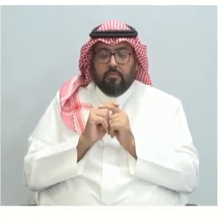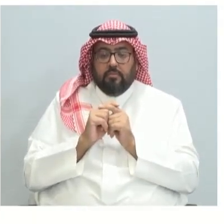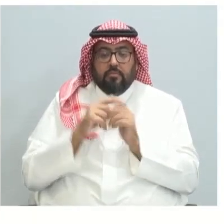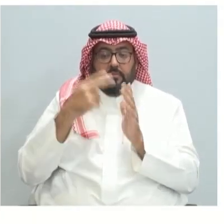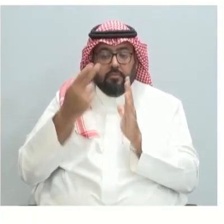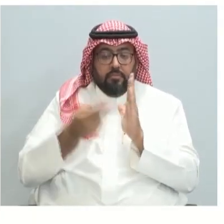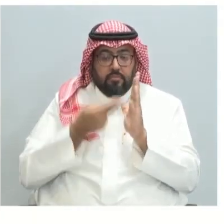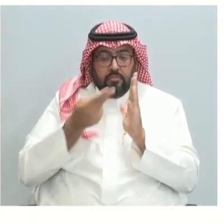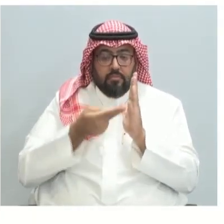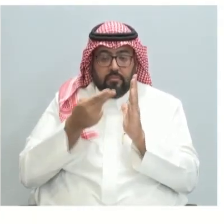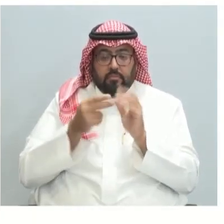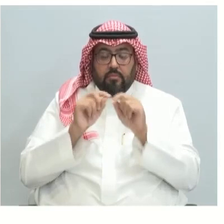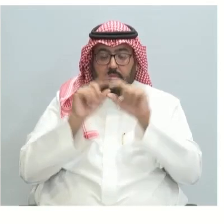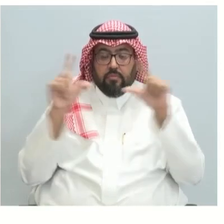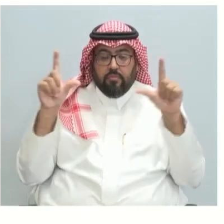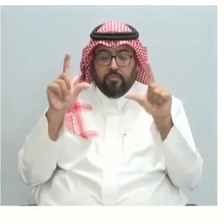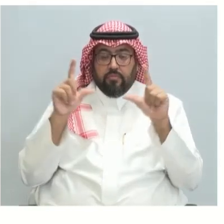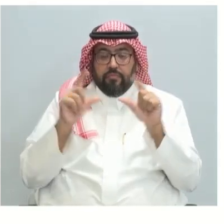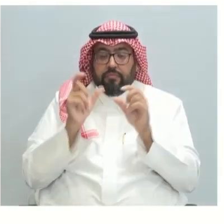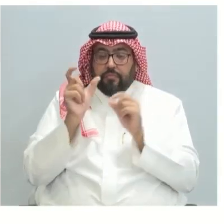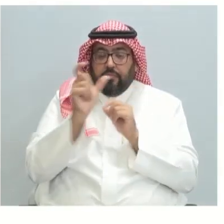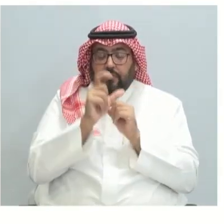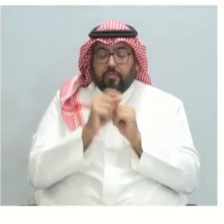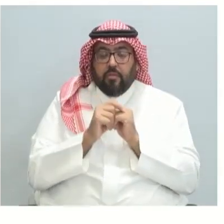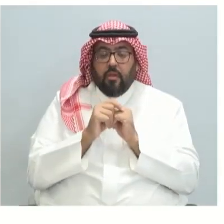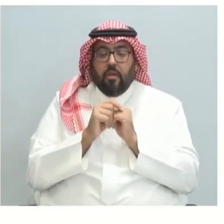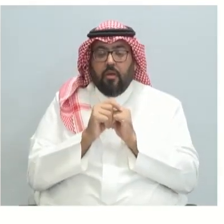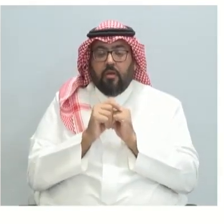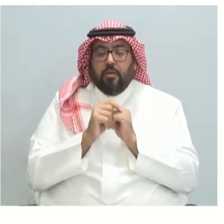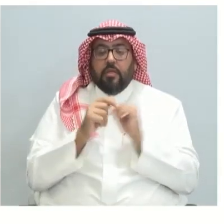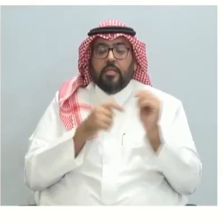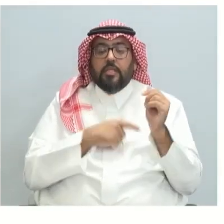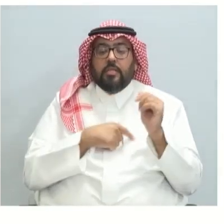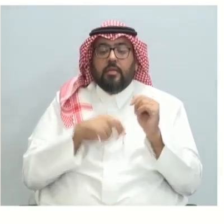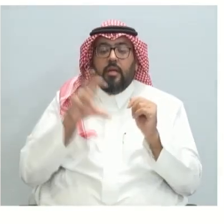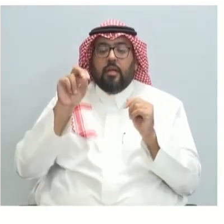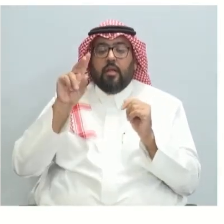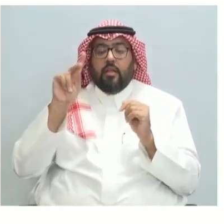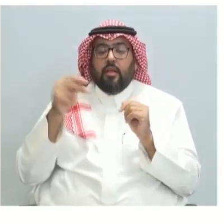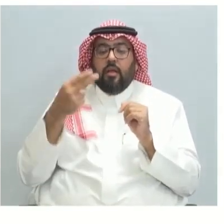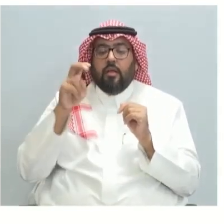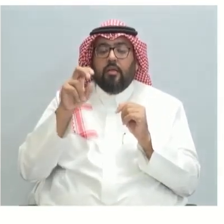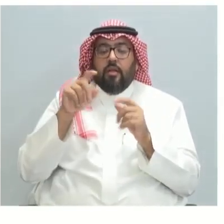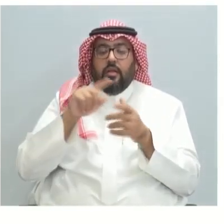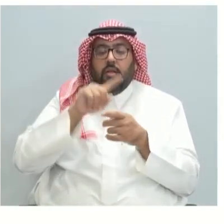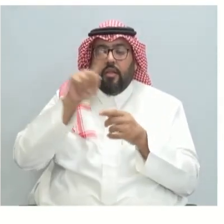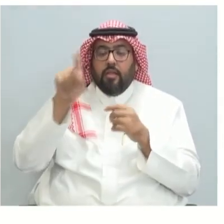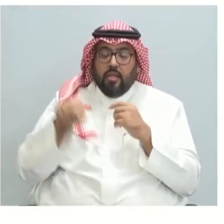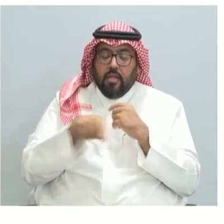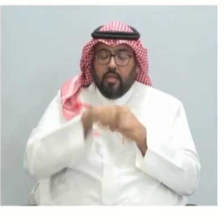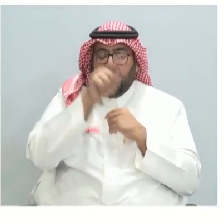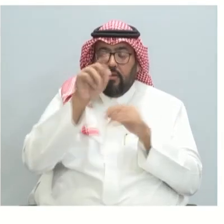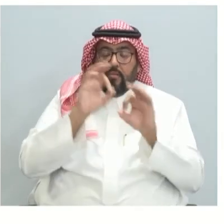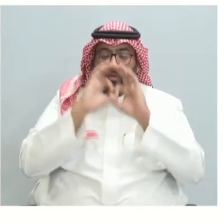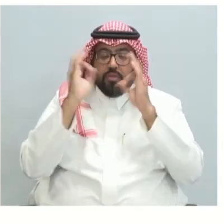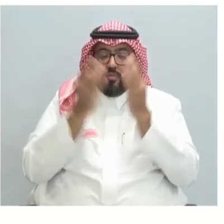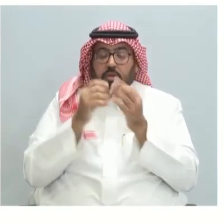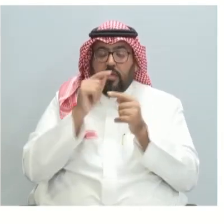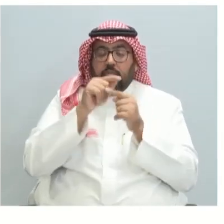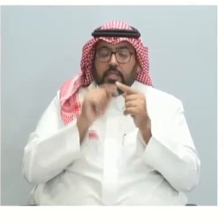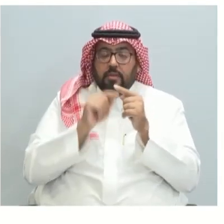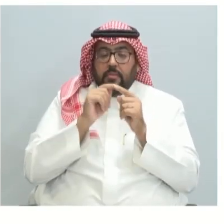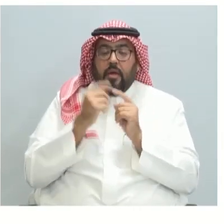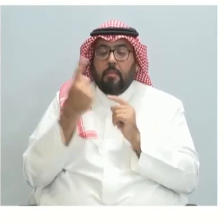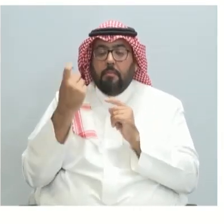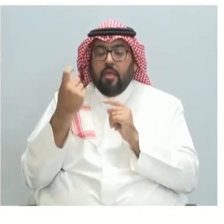الرسم الذي يعرض بيانات على هيئه اجزاء من الكل في الدائره يسمى بالقطاعات الدائريه ومجموع نسبها يساوي مئه